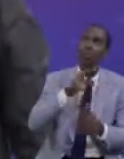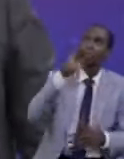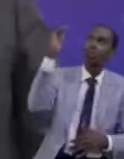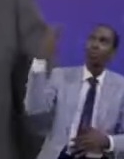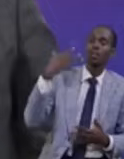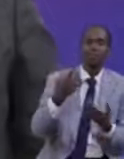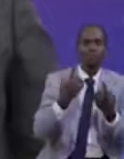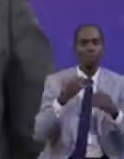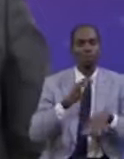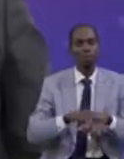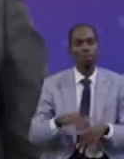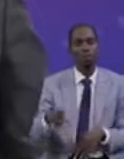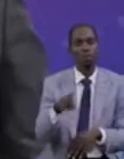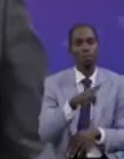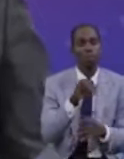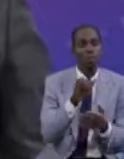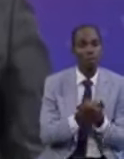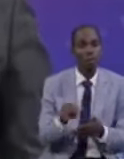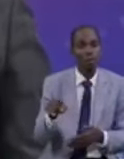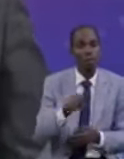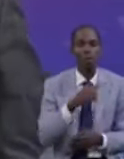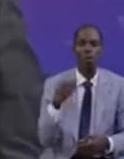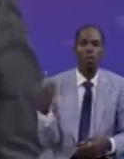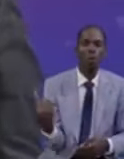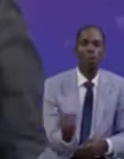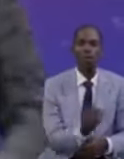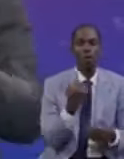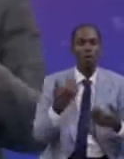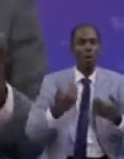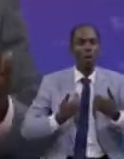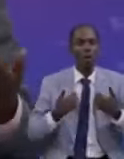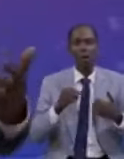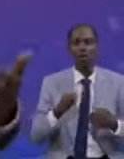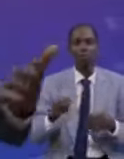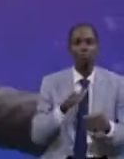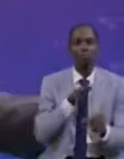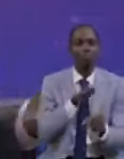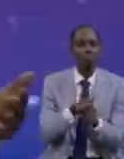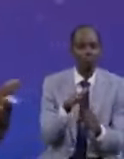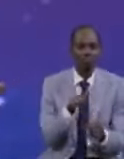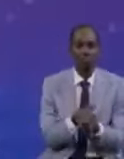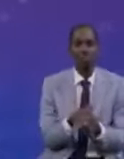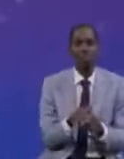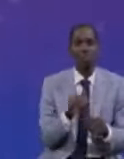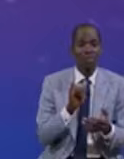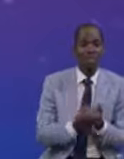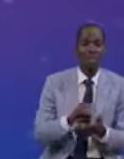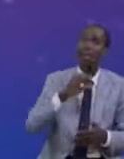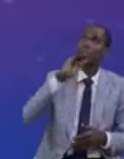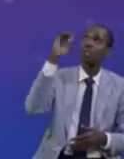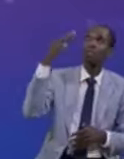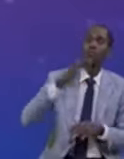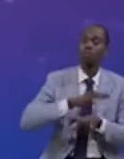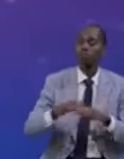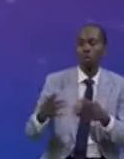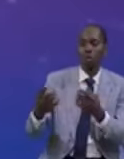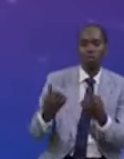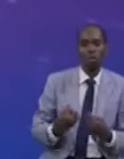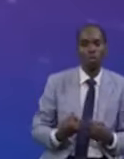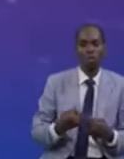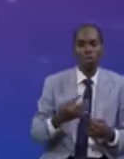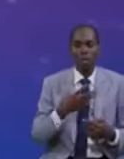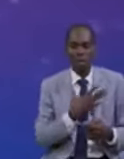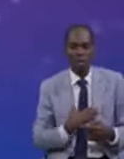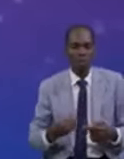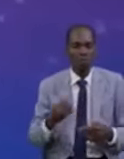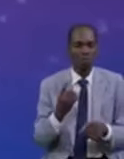afin que possédant toujours en tout chosees vous voyez la grâce ne vient pas à pas niveau